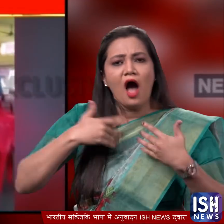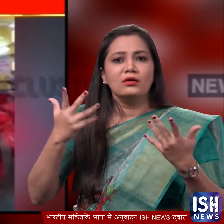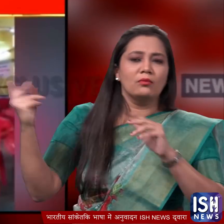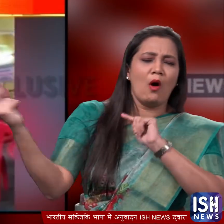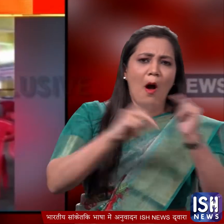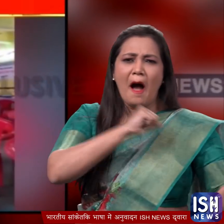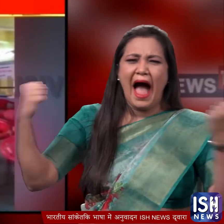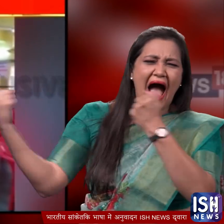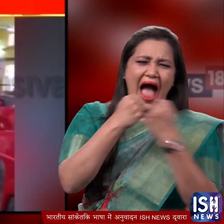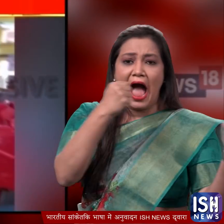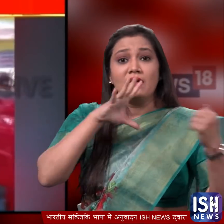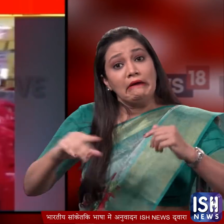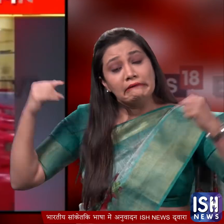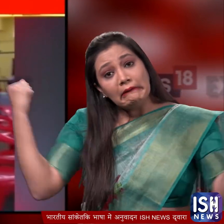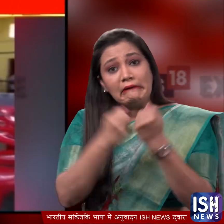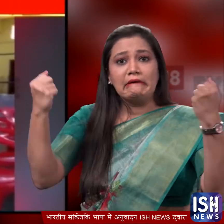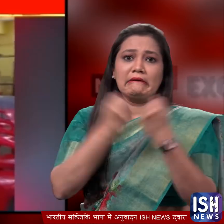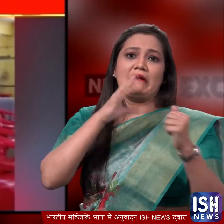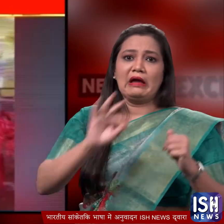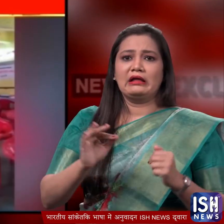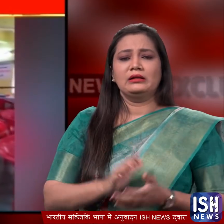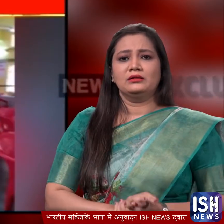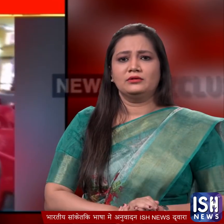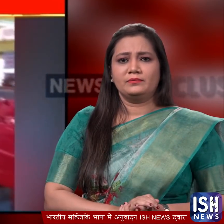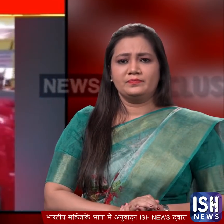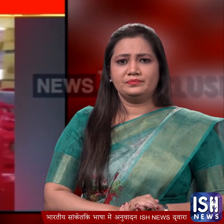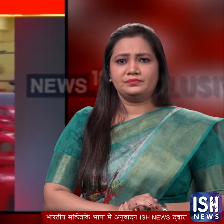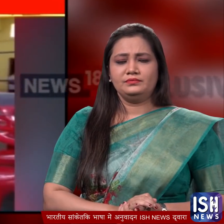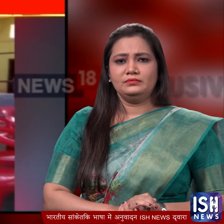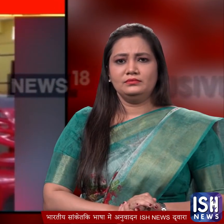कि दोनों दलों के कार्यकर्ताओं के बीच मारपीट शुरू हो गई।